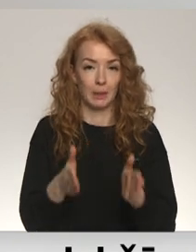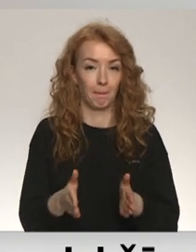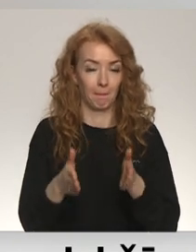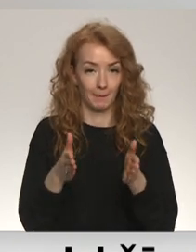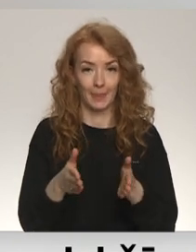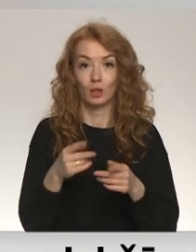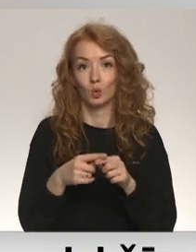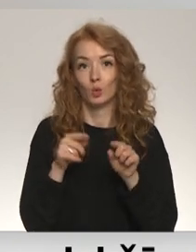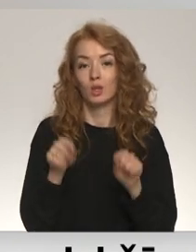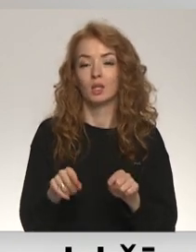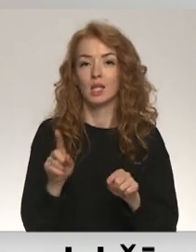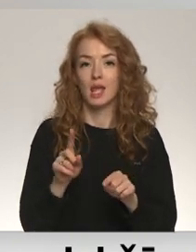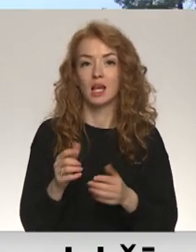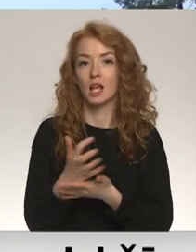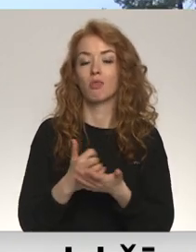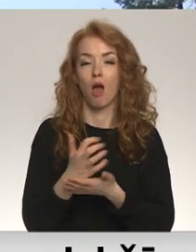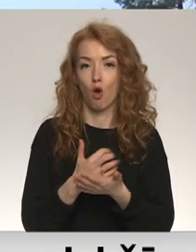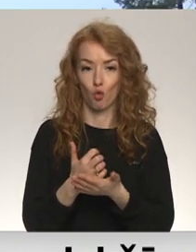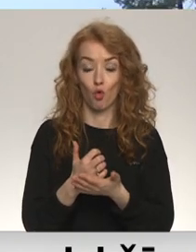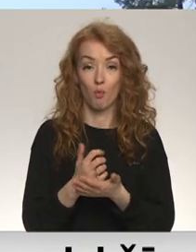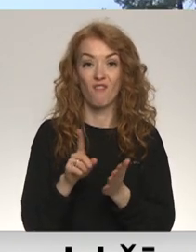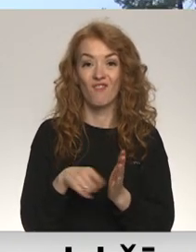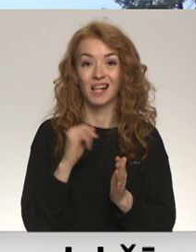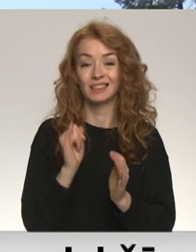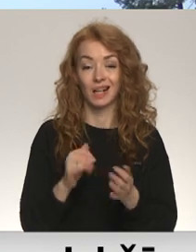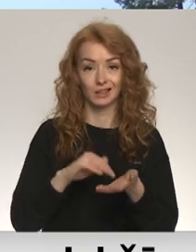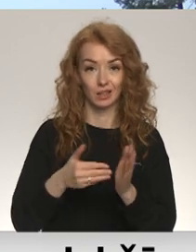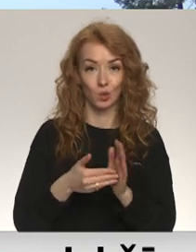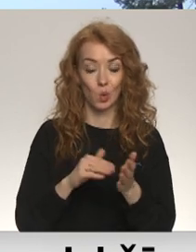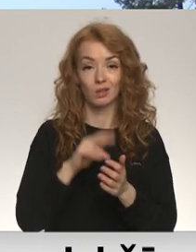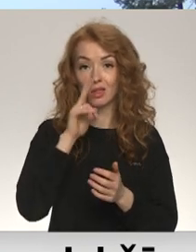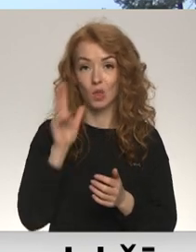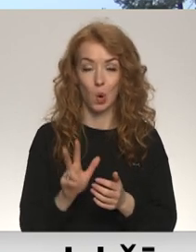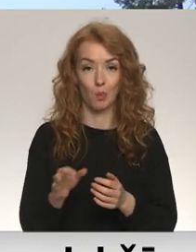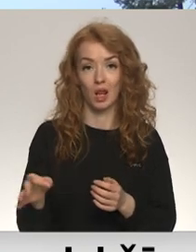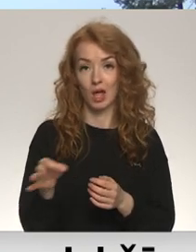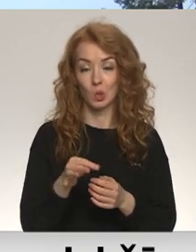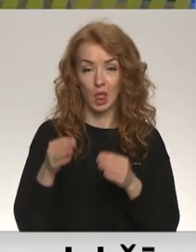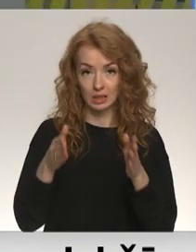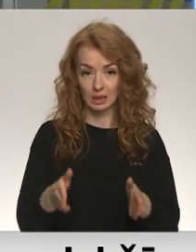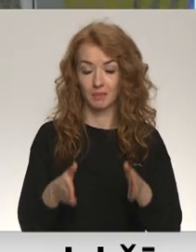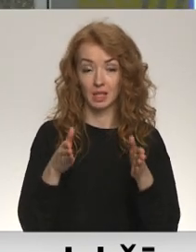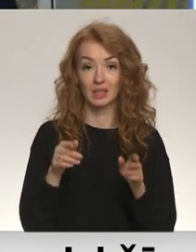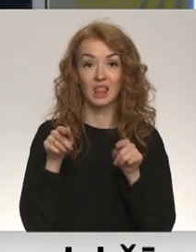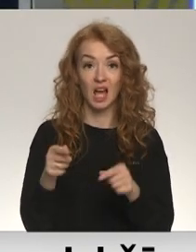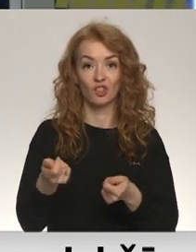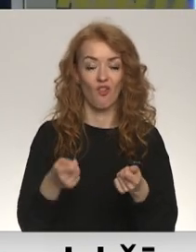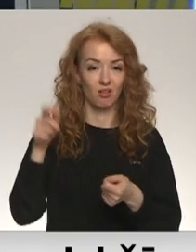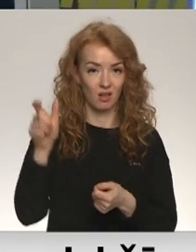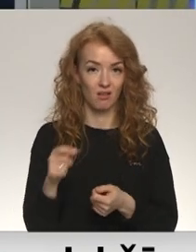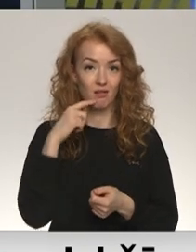un tas ir tiešie slimnīcas ienākumi. Vēl sliktākā situācijā ir Daugavpils reģionālā slimnīca. Tās vadītājs